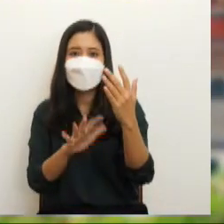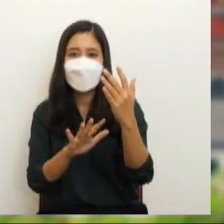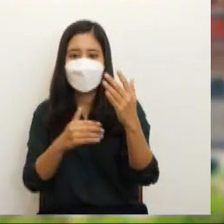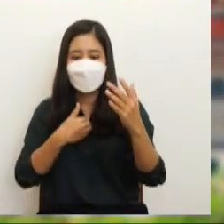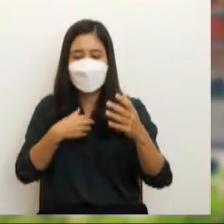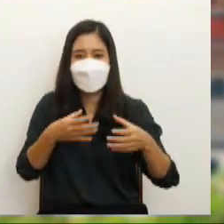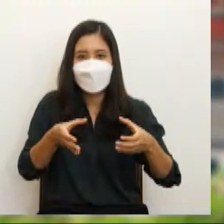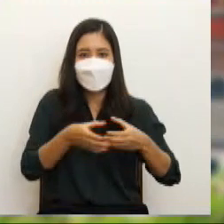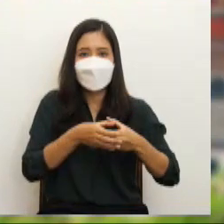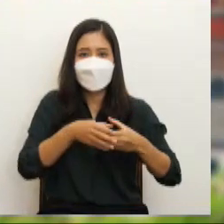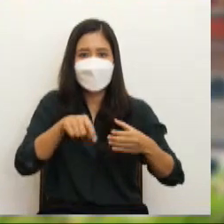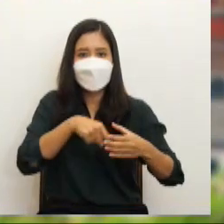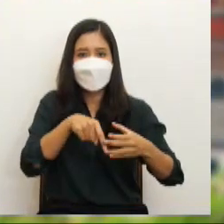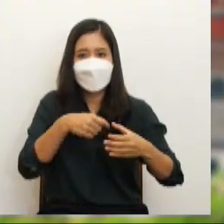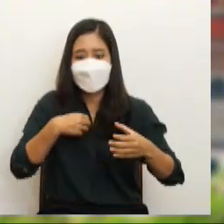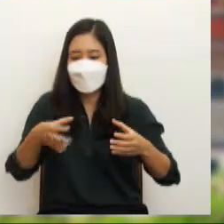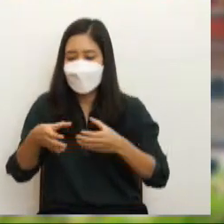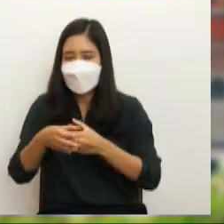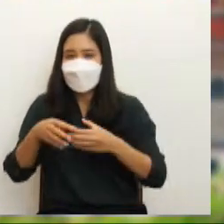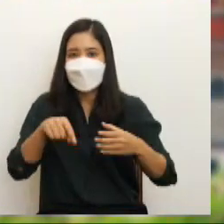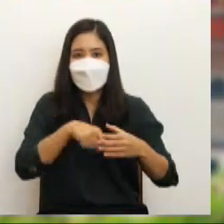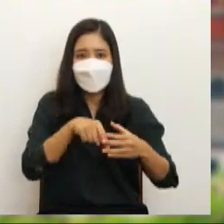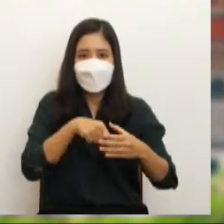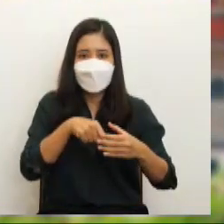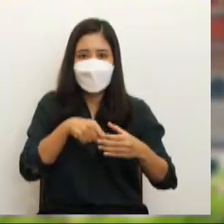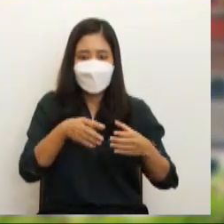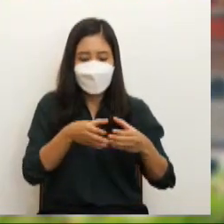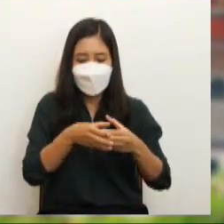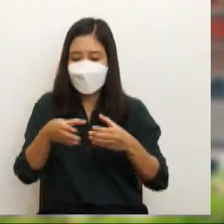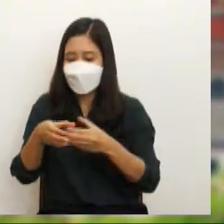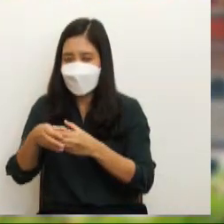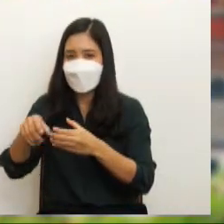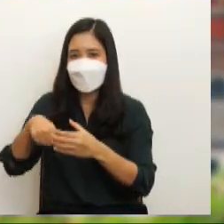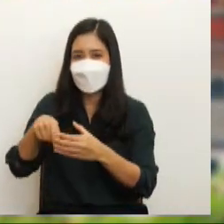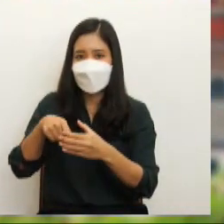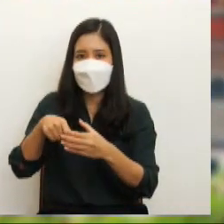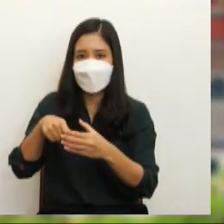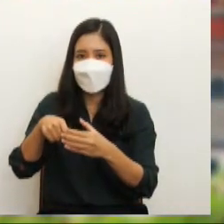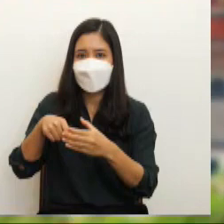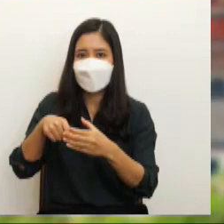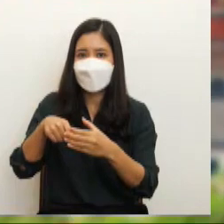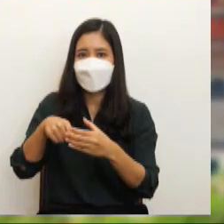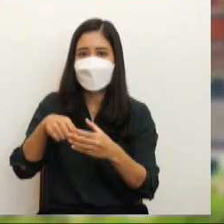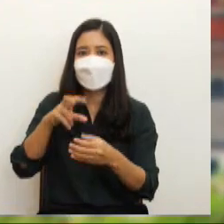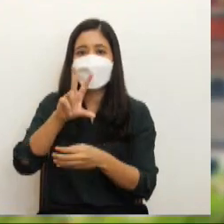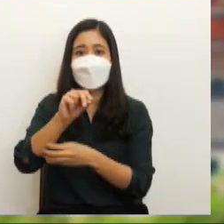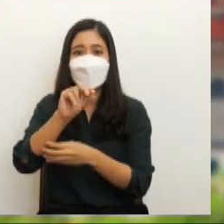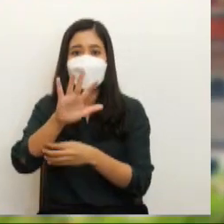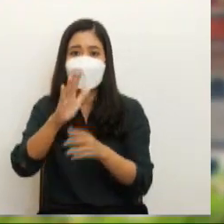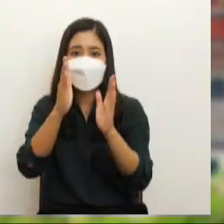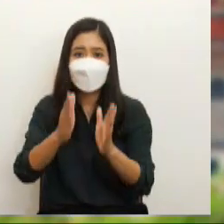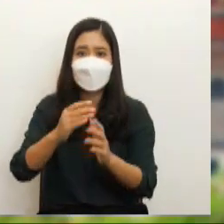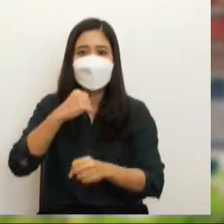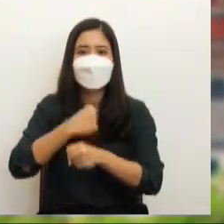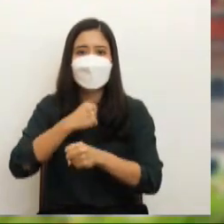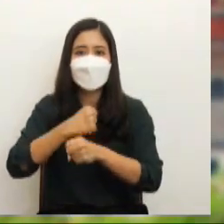กลุ่มนึง8คนอีกกลุ่มนึง7คนแบ่งเป็น2กลุ่มติดจากคน1ใน35คนเนี่ยเข้ามาในสำนักงานแล้วก็ติดแ